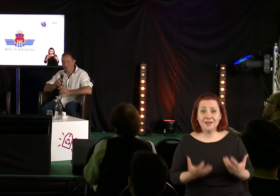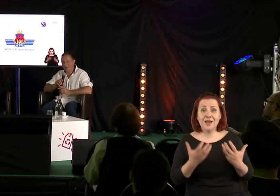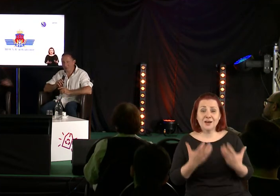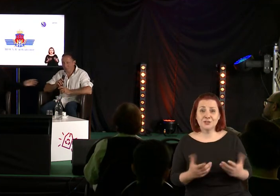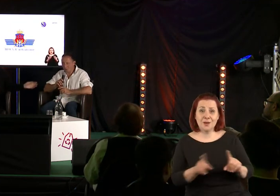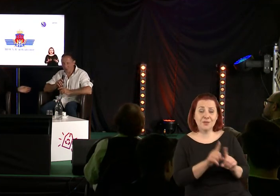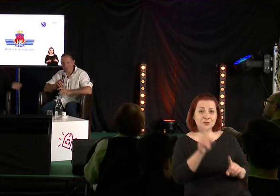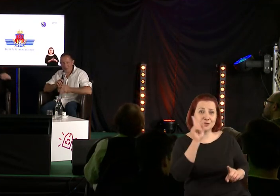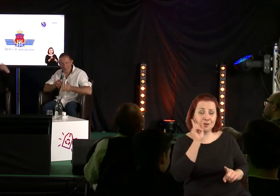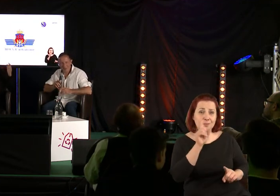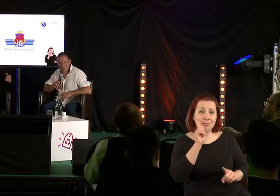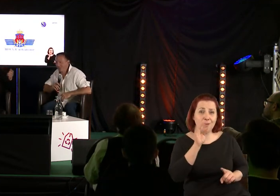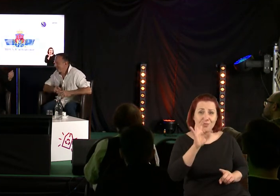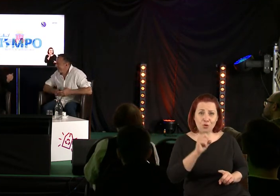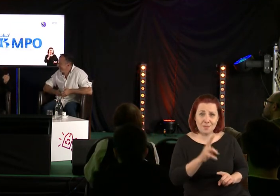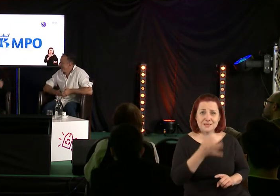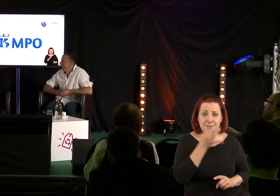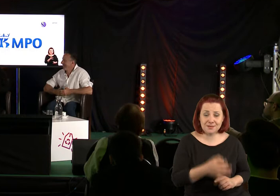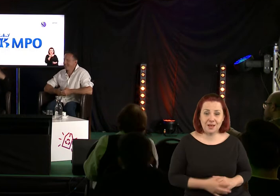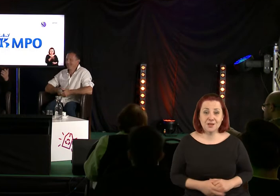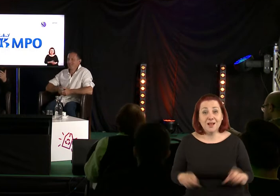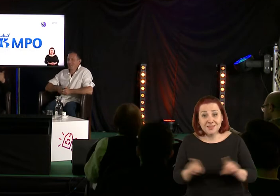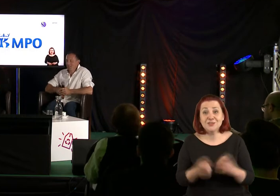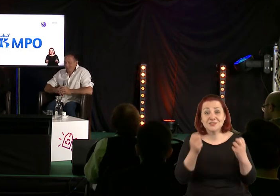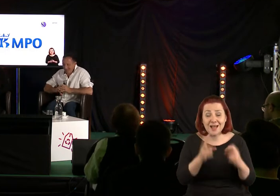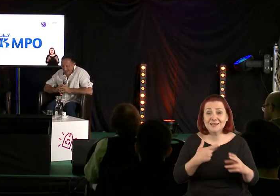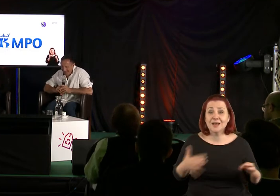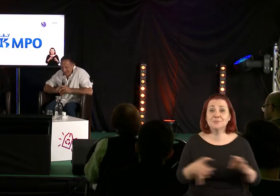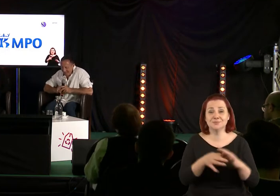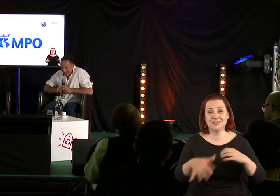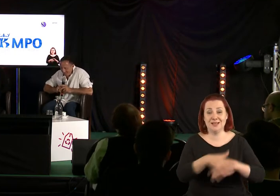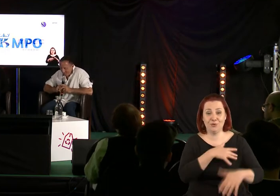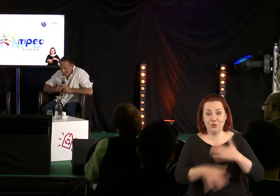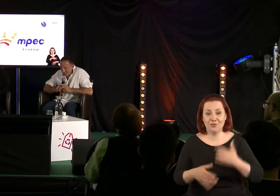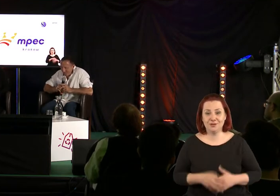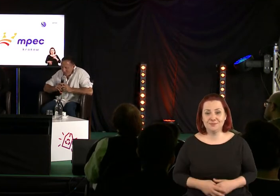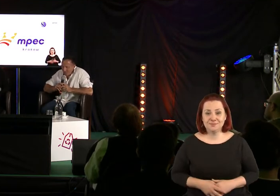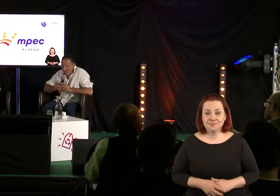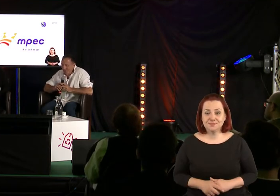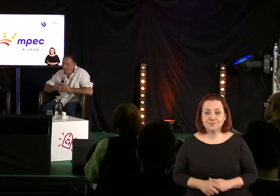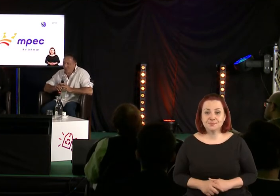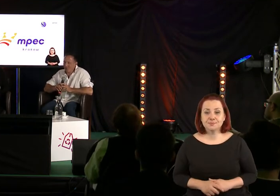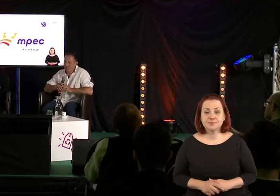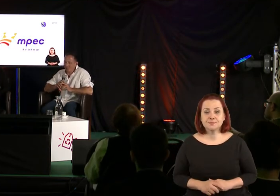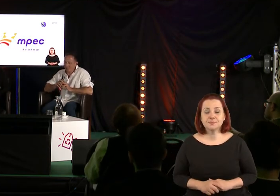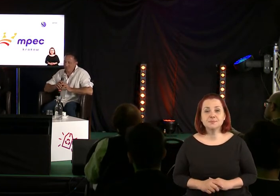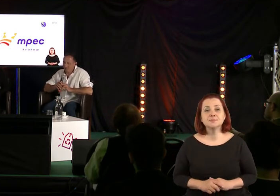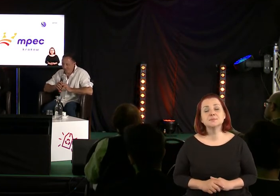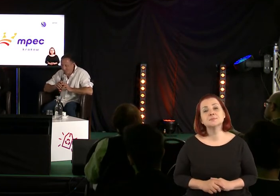Tak. O te trudności, tak, ale takie... przy okazji chcę z połączeniem sfery zawodowej, jakby się dało potem. Jeżeli chodzi o takie trudności